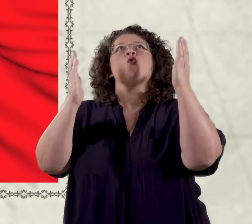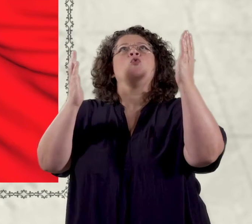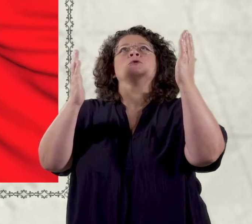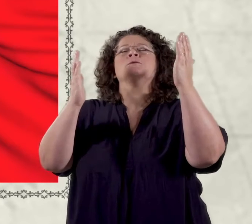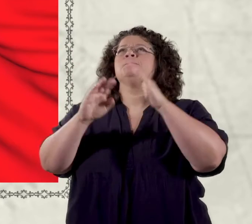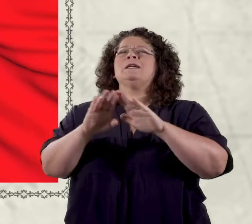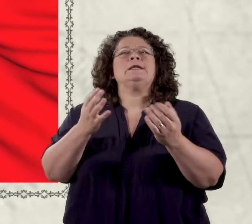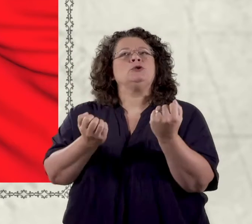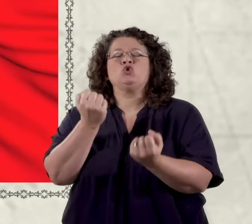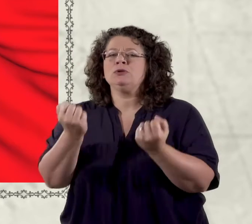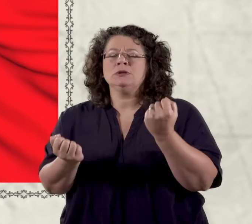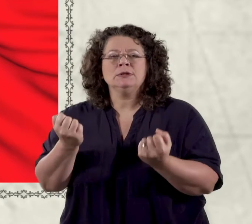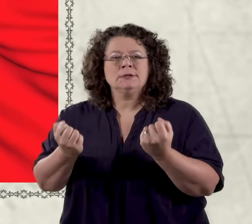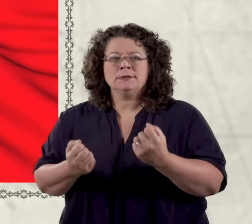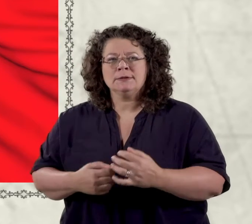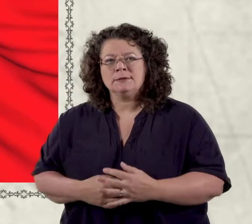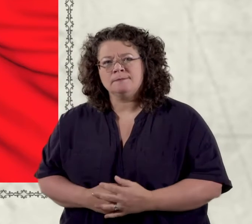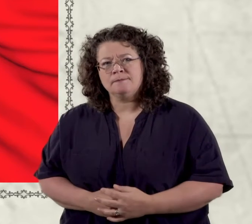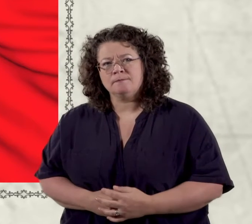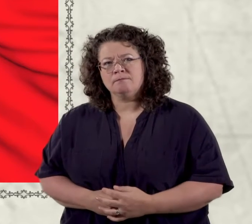dyma gamwedd.